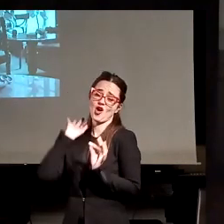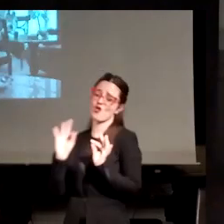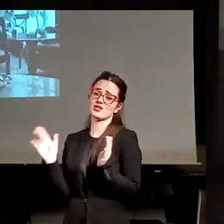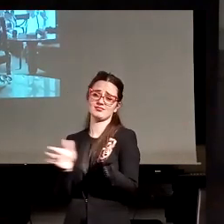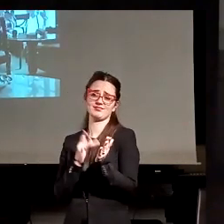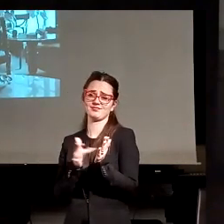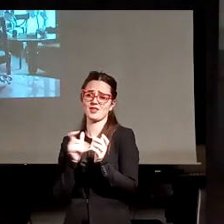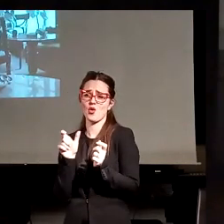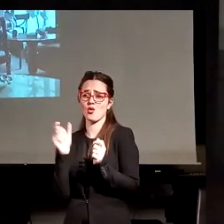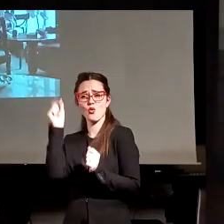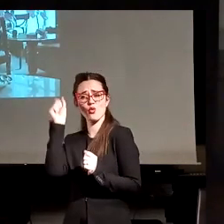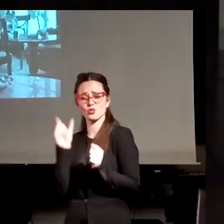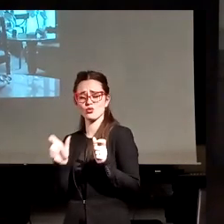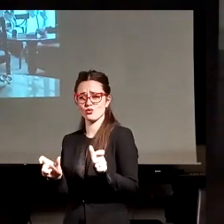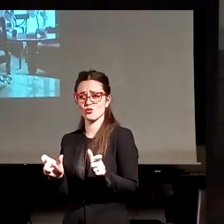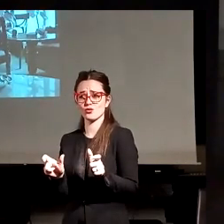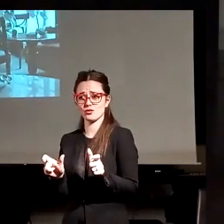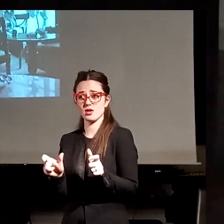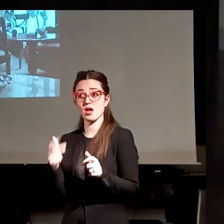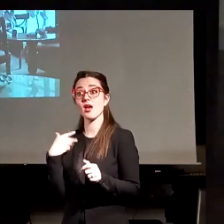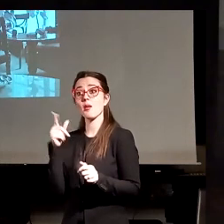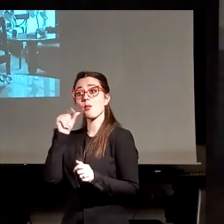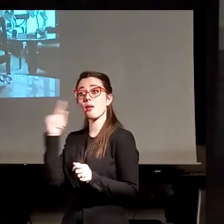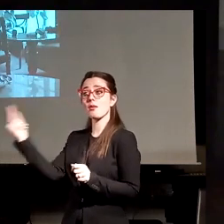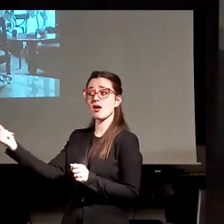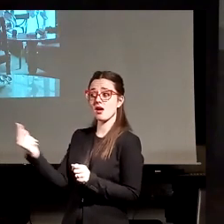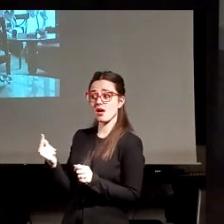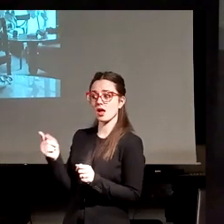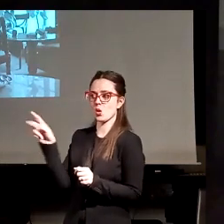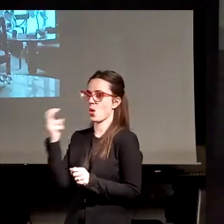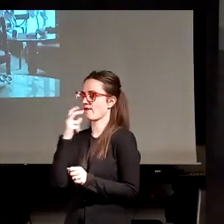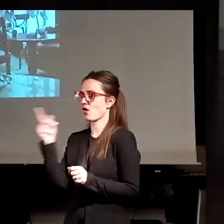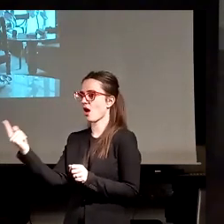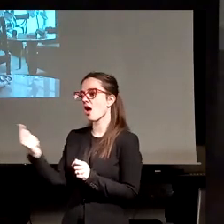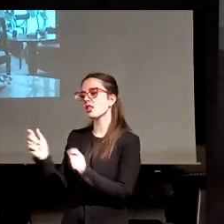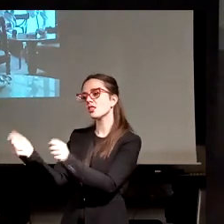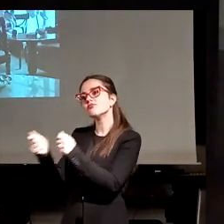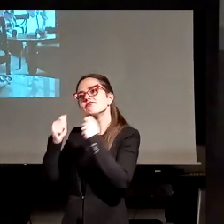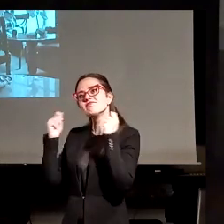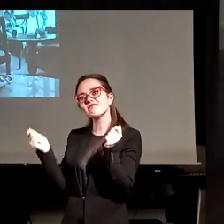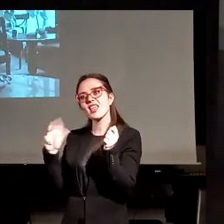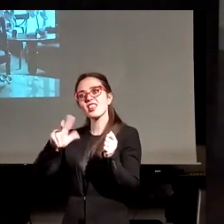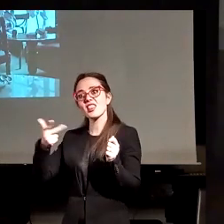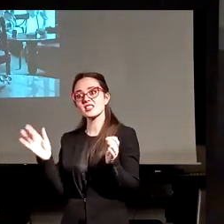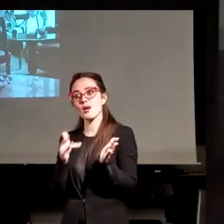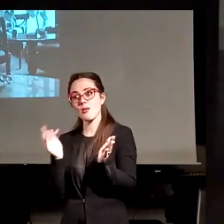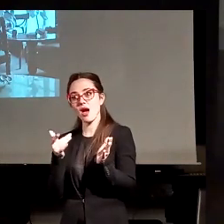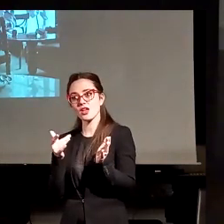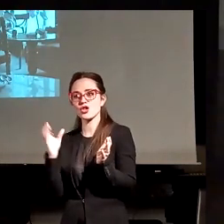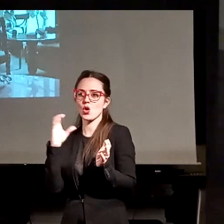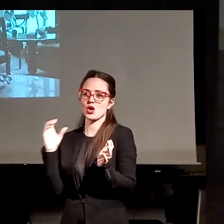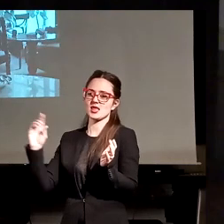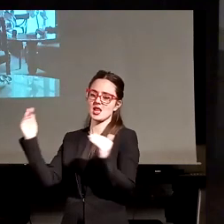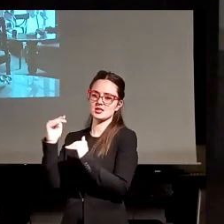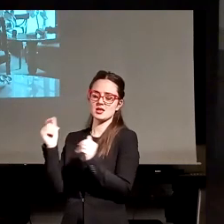aspettavo con ansia che mio papà ritornasse dall ufficio era un avvocato e leggevo il corriere della sera terza pagina è una volta lessi